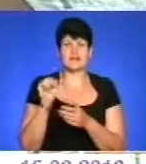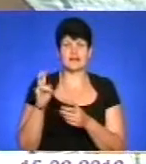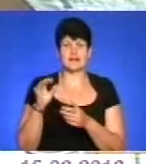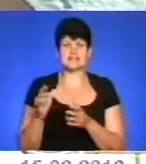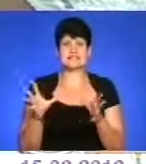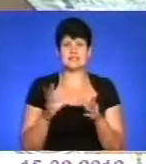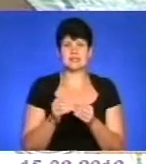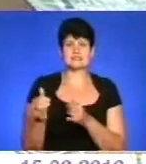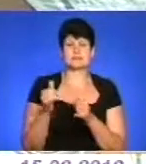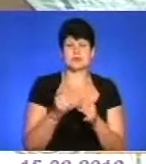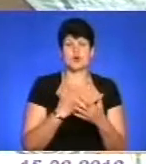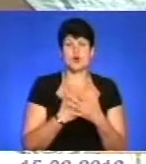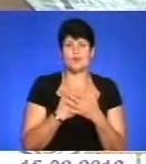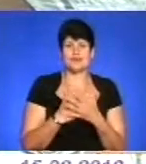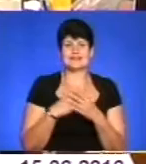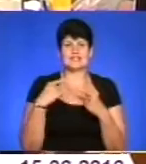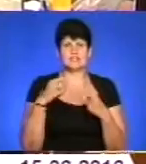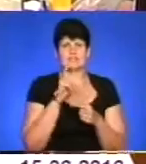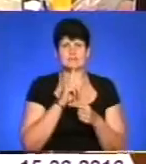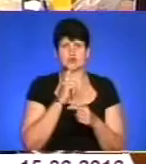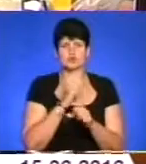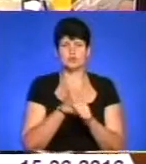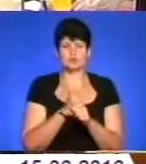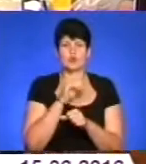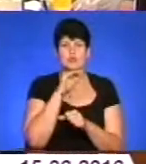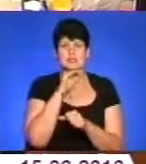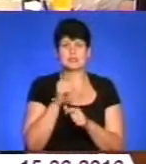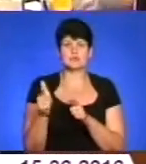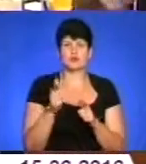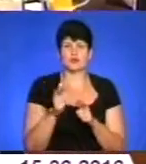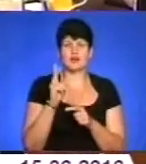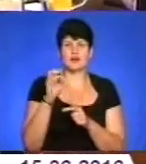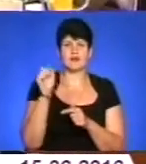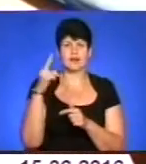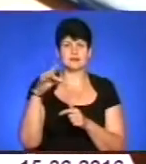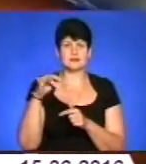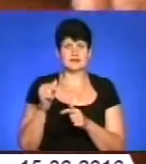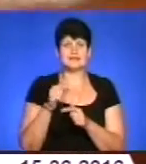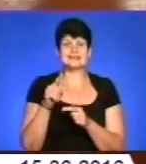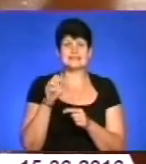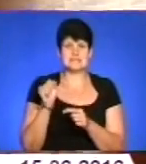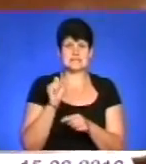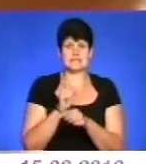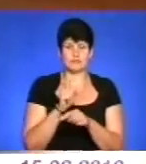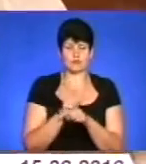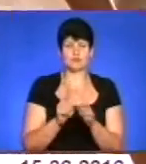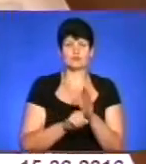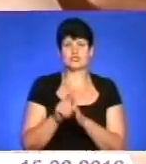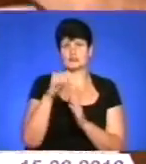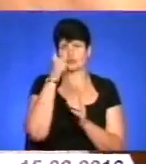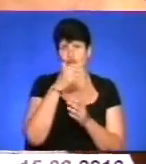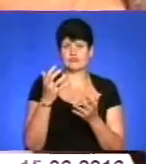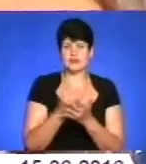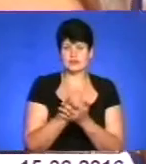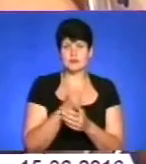забезпечення громадських та інших тимчасових робіт, професійна підготовка кадрів за замовленням. З початку року вдалося